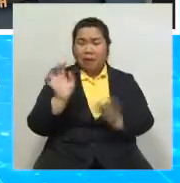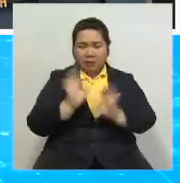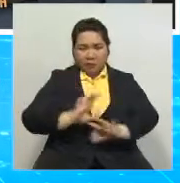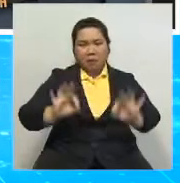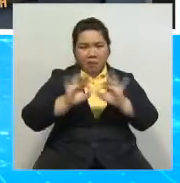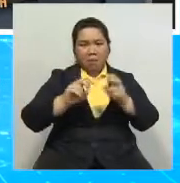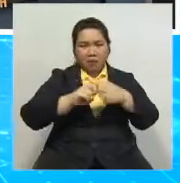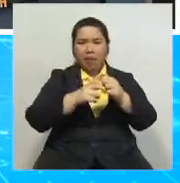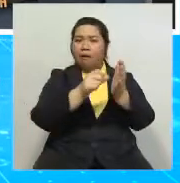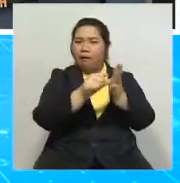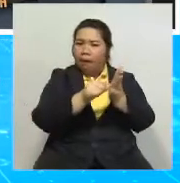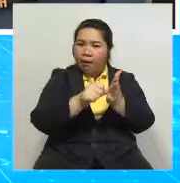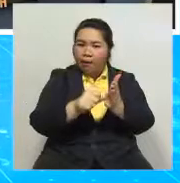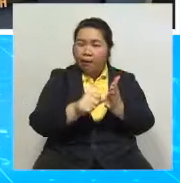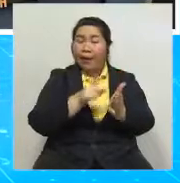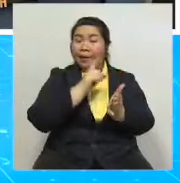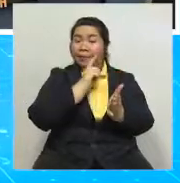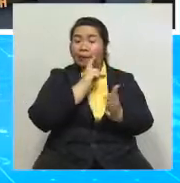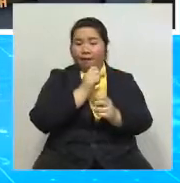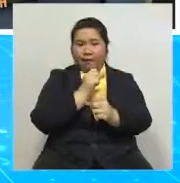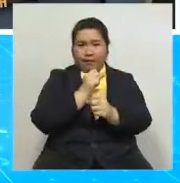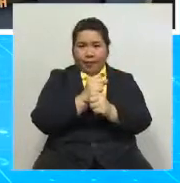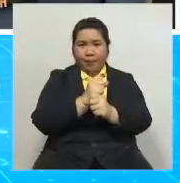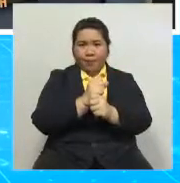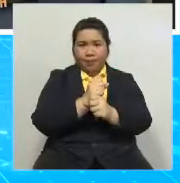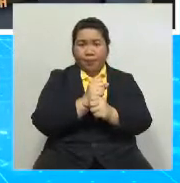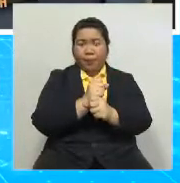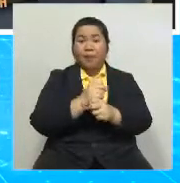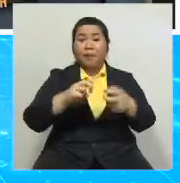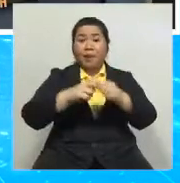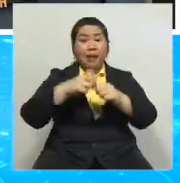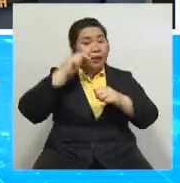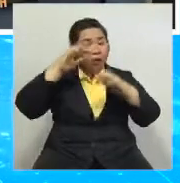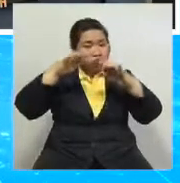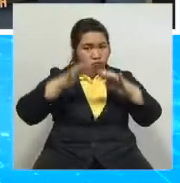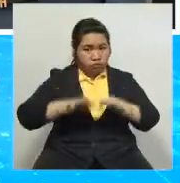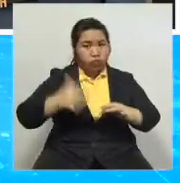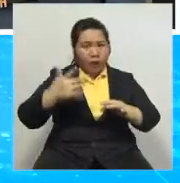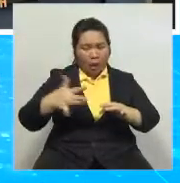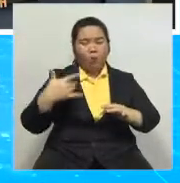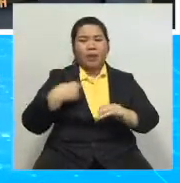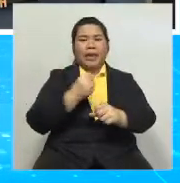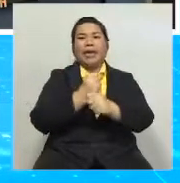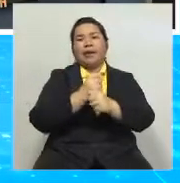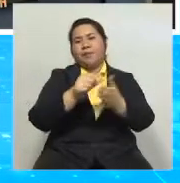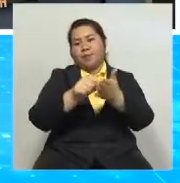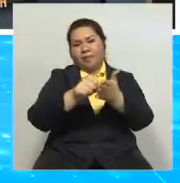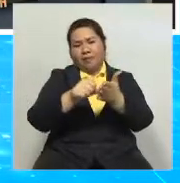ะครับส ่ วนระยะสั้นเนี่ยหลังจากที่น้ำลดแล้วก็จะมีการปรับปรุงนะครับ